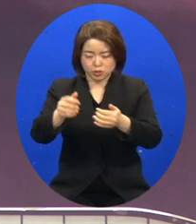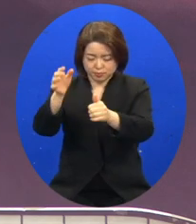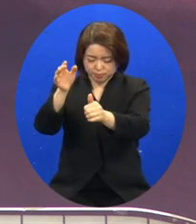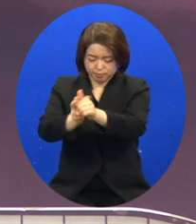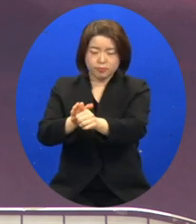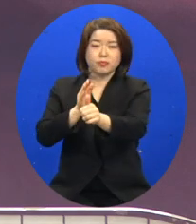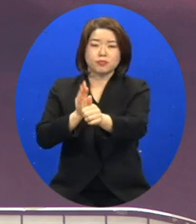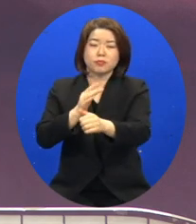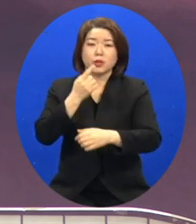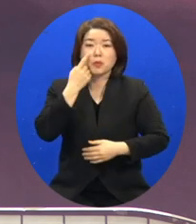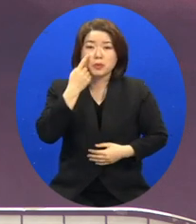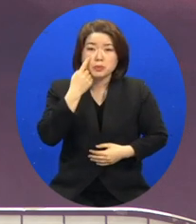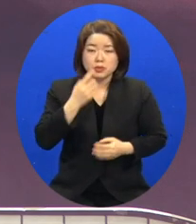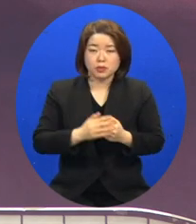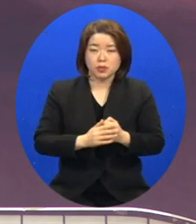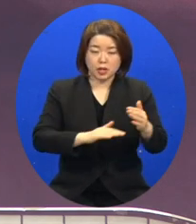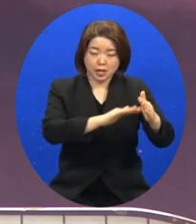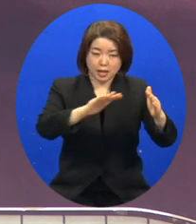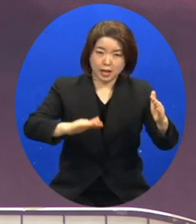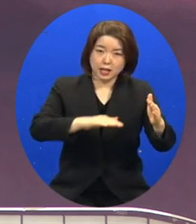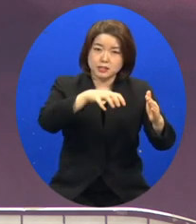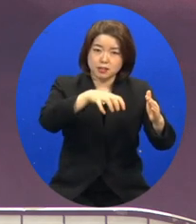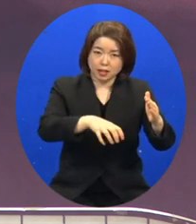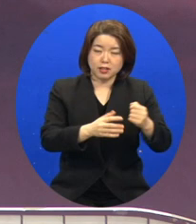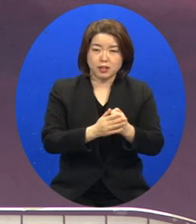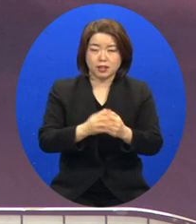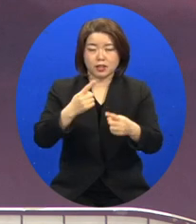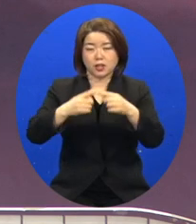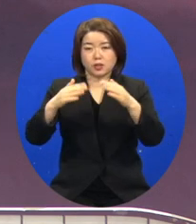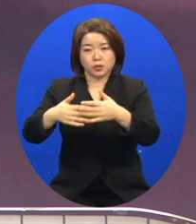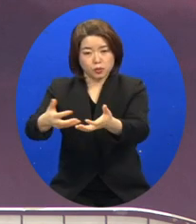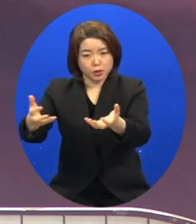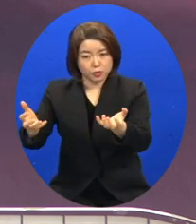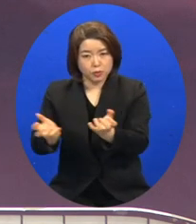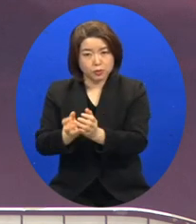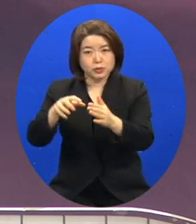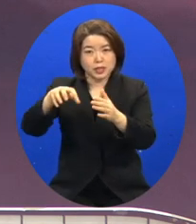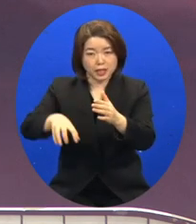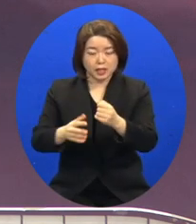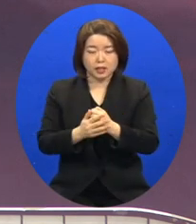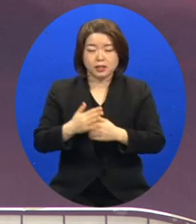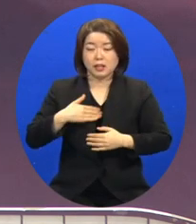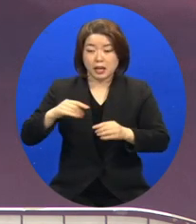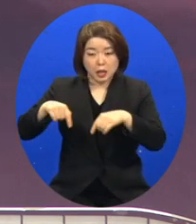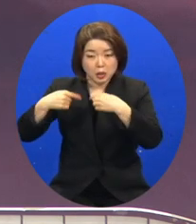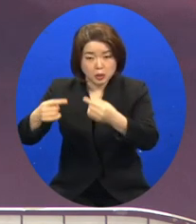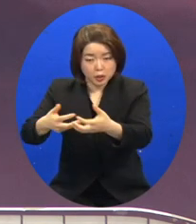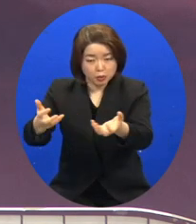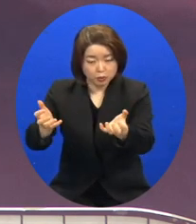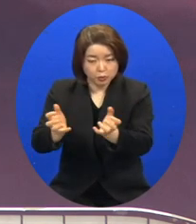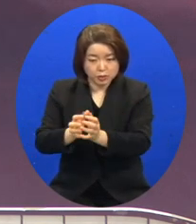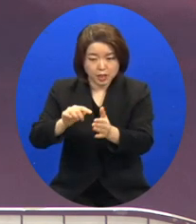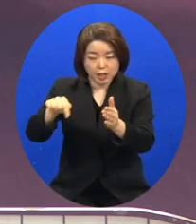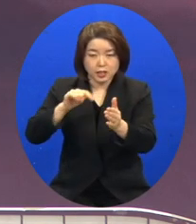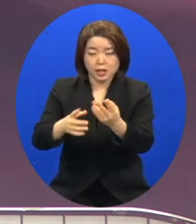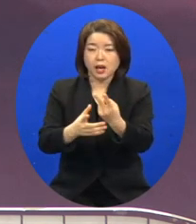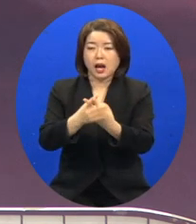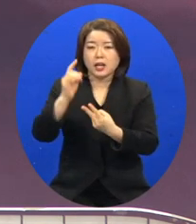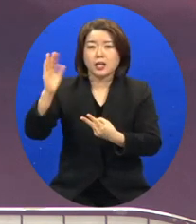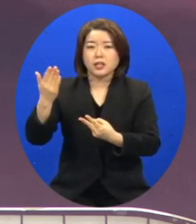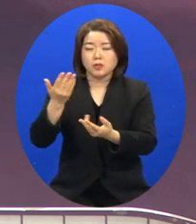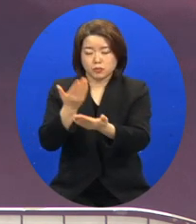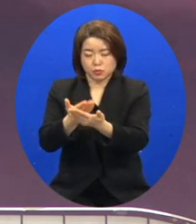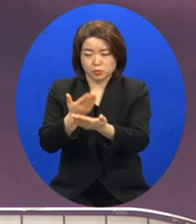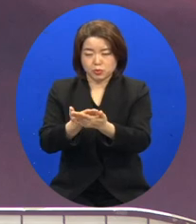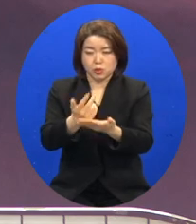주님 우리 가정 안에 우리 교회 공동체 안에 내가 속해 있는 공동체 안에 하나됨을 주소서 주님의